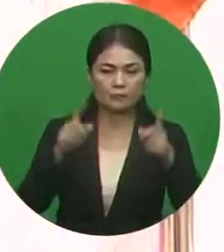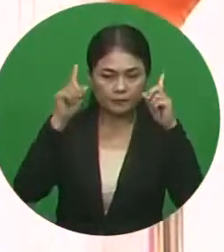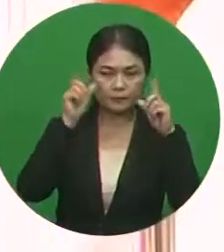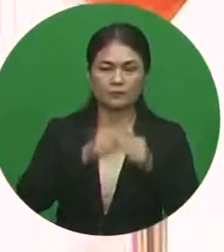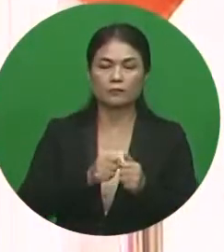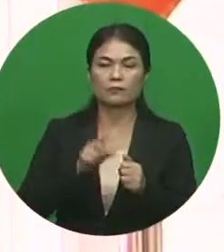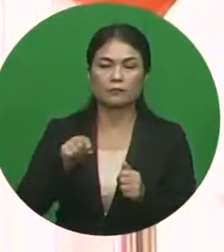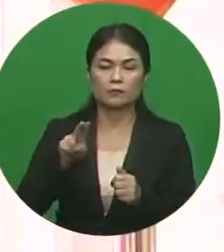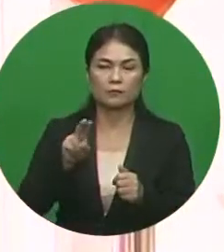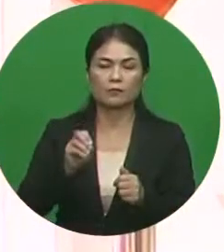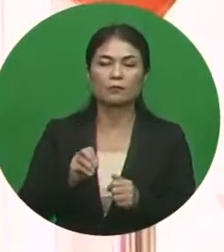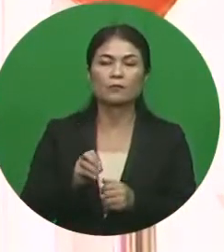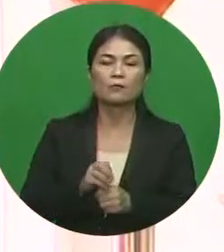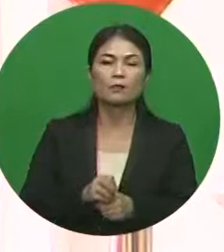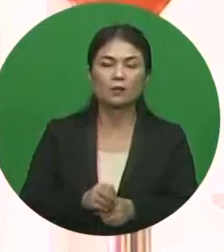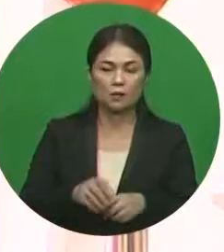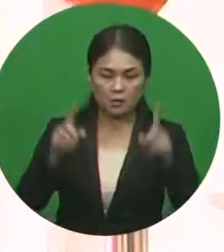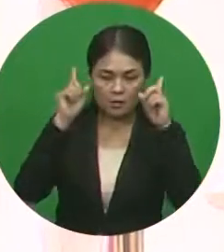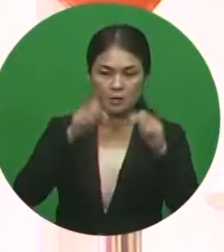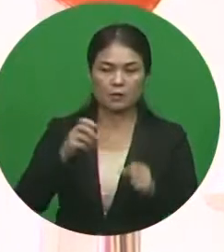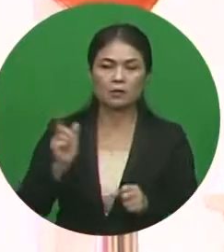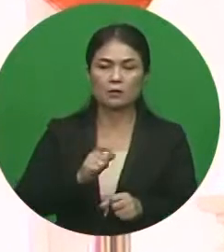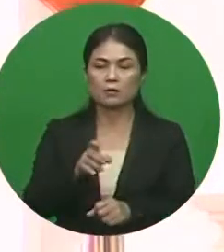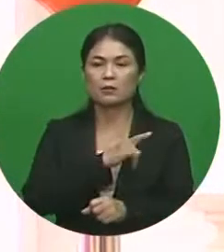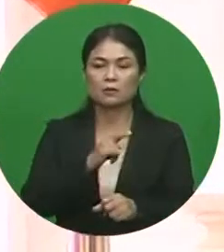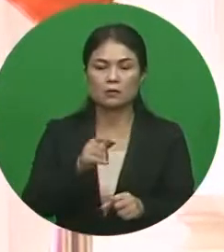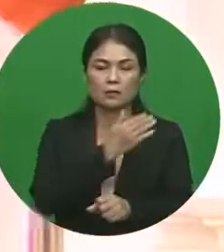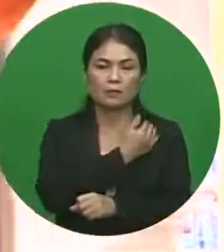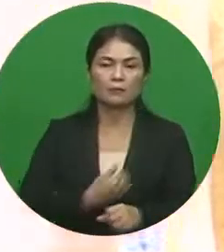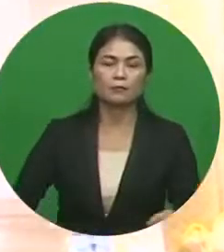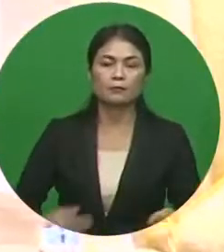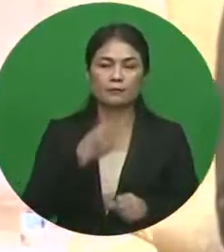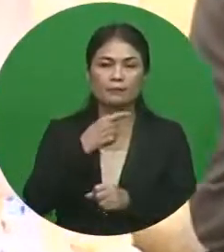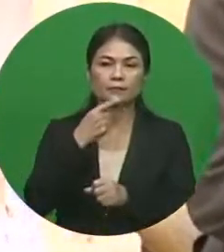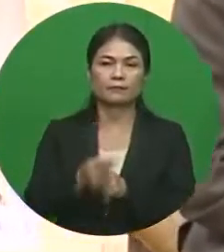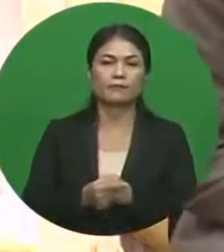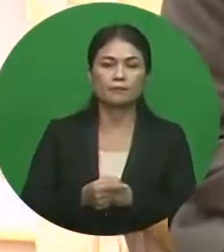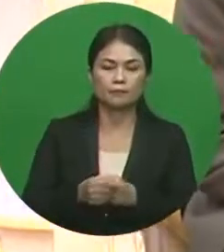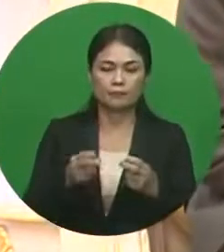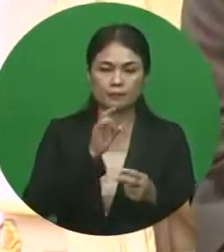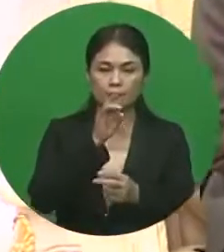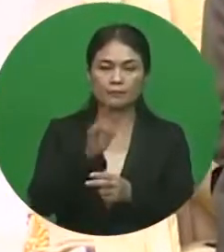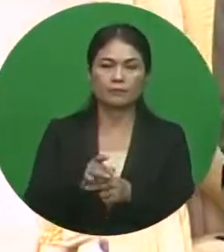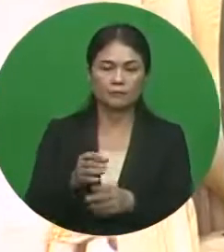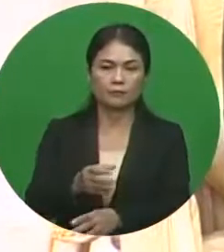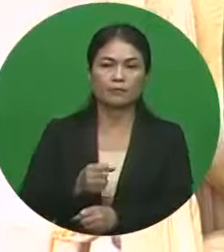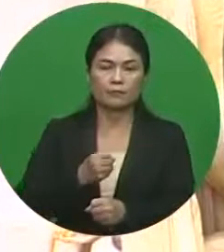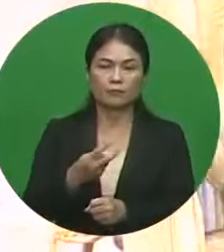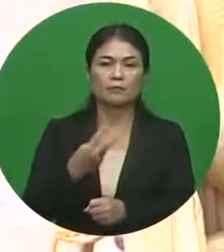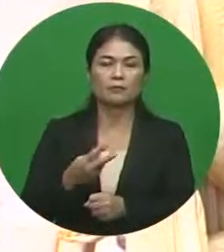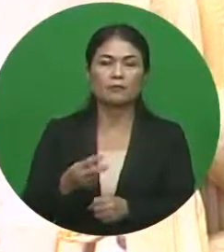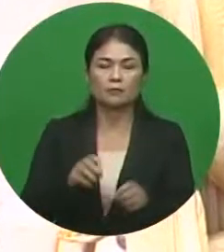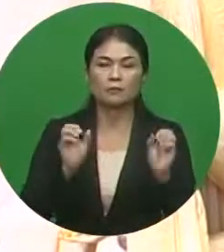ហ្គោស៊ីហ៊ូនិងឯកឧត្តមហ៊ុនម៉ាណែតហើយសម្ដេចក៏បានមានប្រសាសន៍ផងដែរថាជាការពិតណាស់កងទ័ពទាំងពីរ